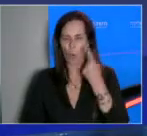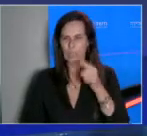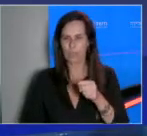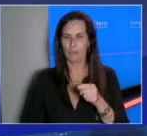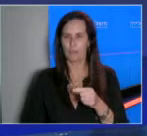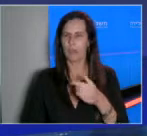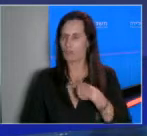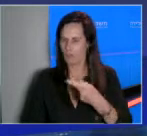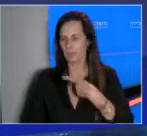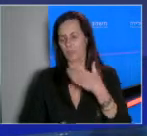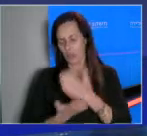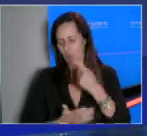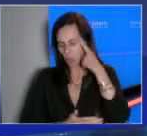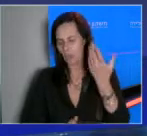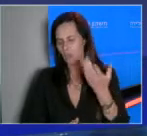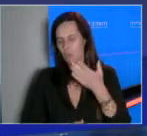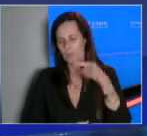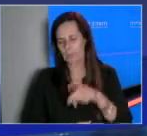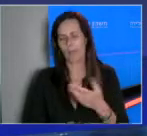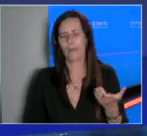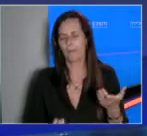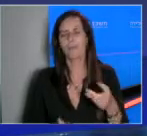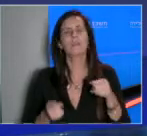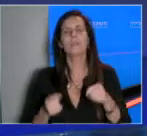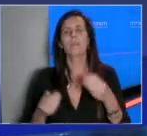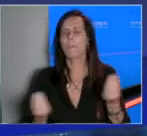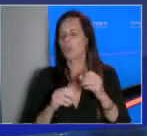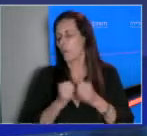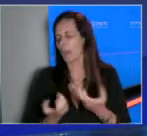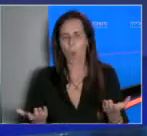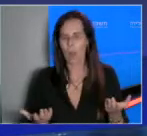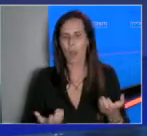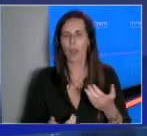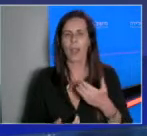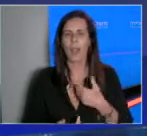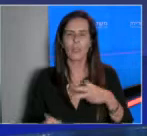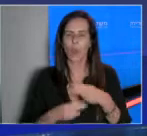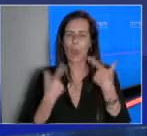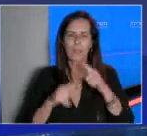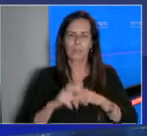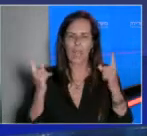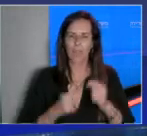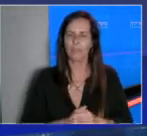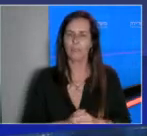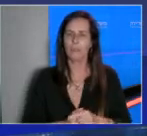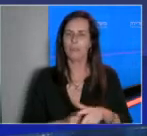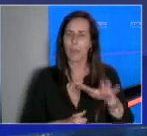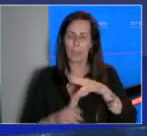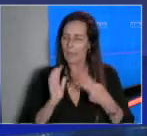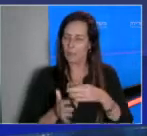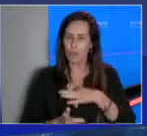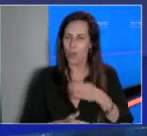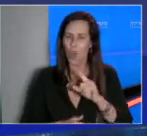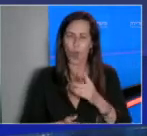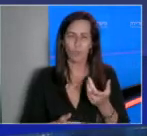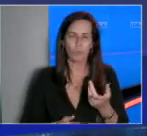הדיון, אני ואת כבר מודעים לעובדה שבארץ, כאילו, זה משהו מקולקל אצלנו, אני לא יכול להסביר את זה. המערכת הפוליטית שלנו